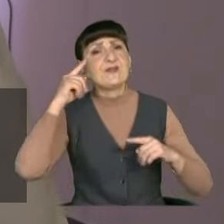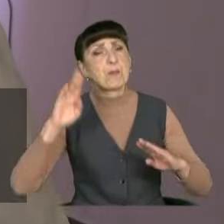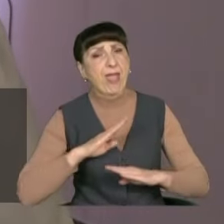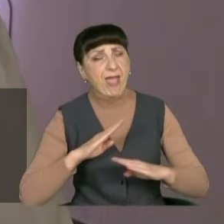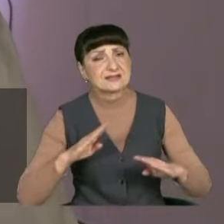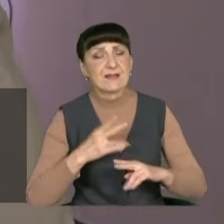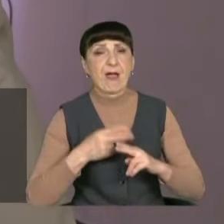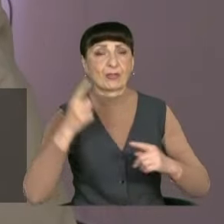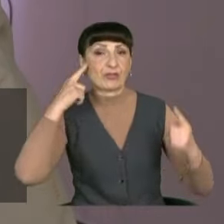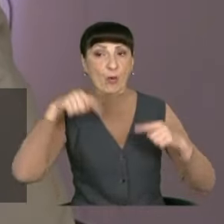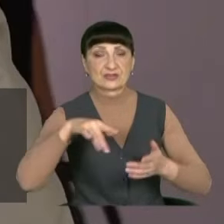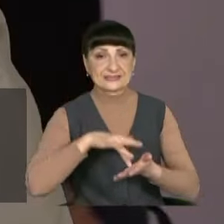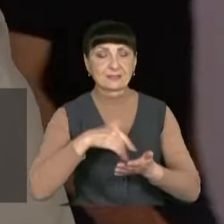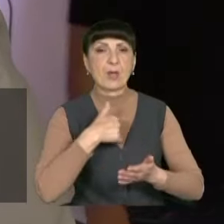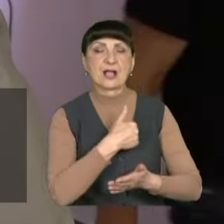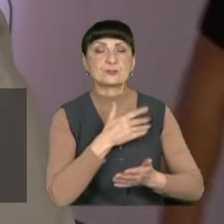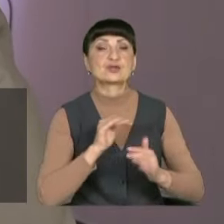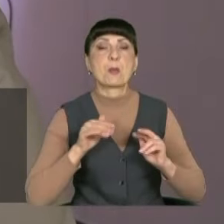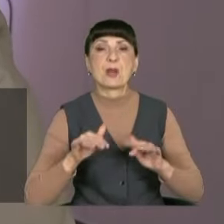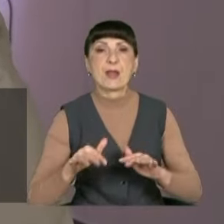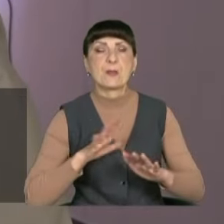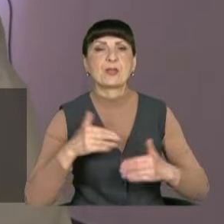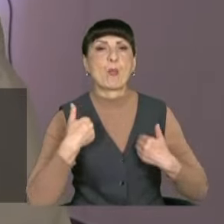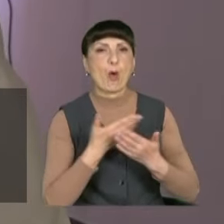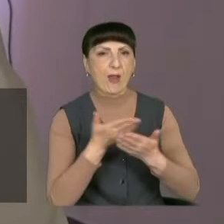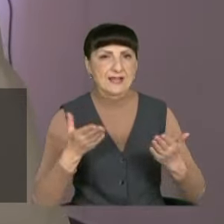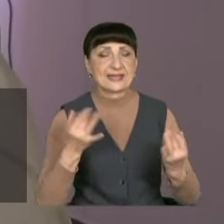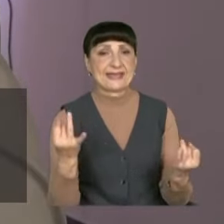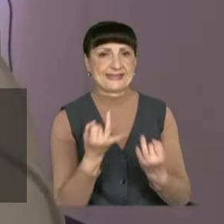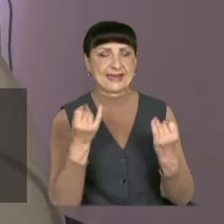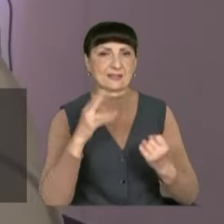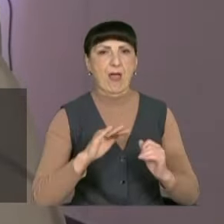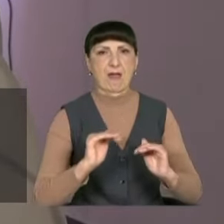как это творческий центр, мы хотим, чтобы мероприятия были полезными и интересными для детей.